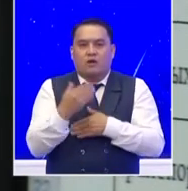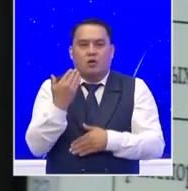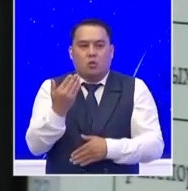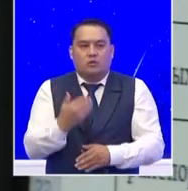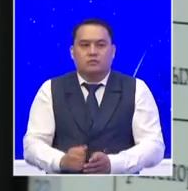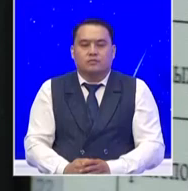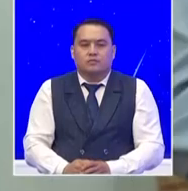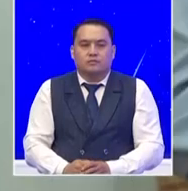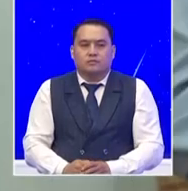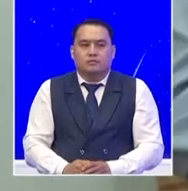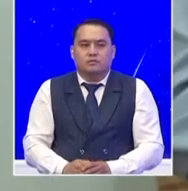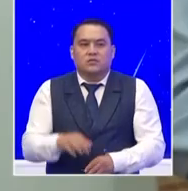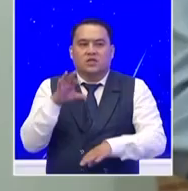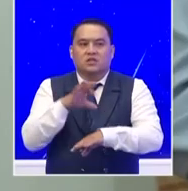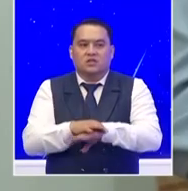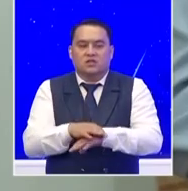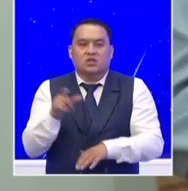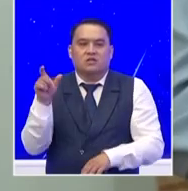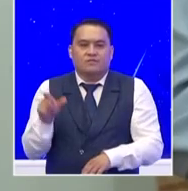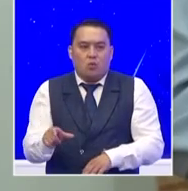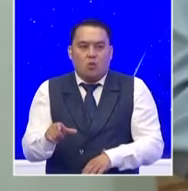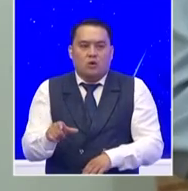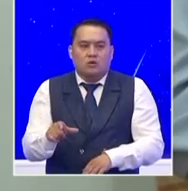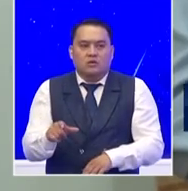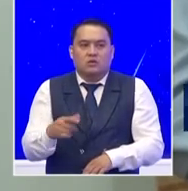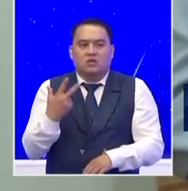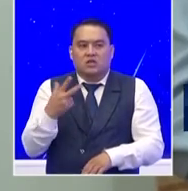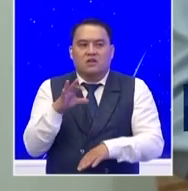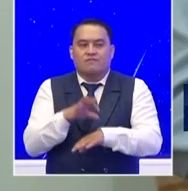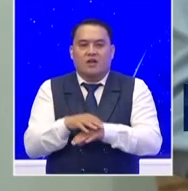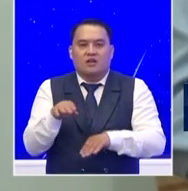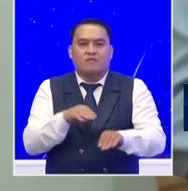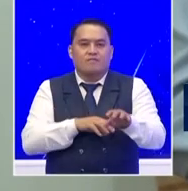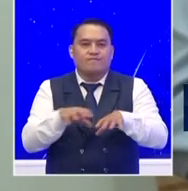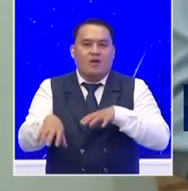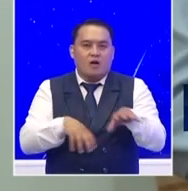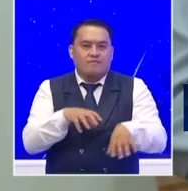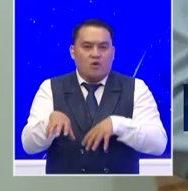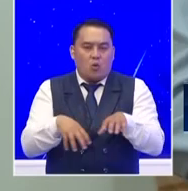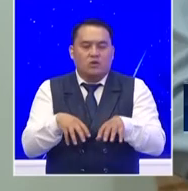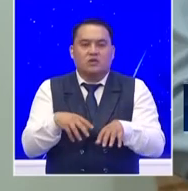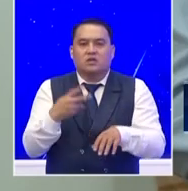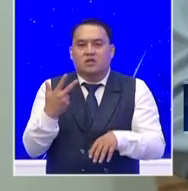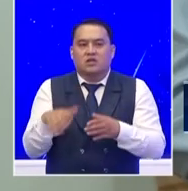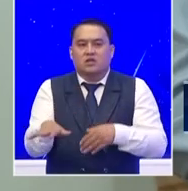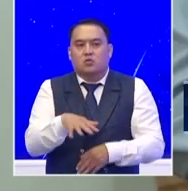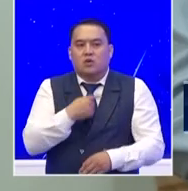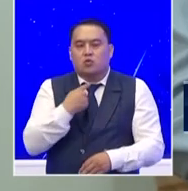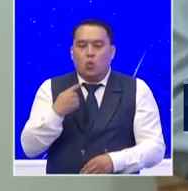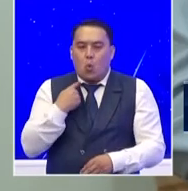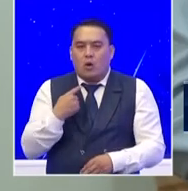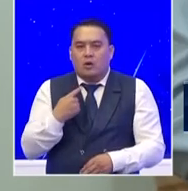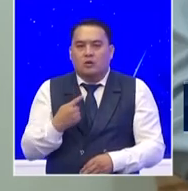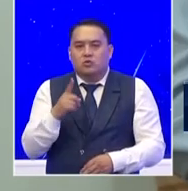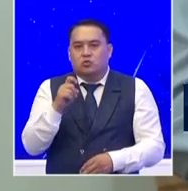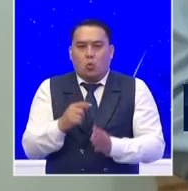В данное время за задержанной гражданкой числится 3 факта мошенничеств. Всего на территории города Талдыкурган зарегистрировано